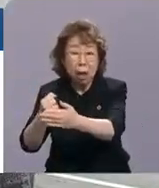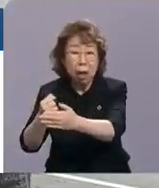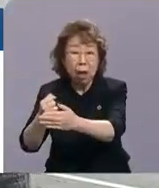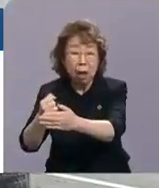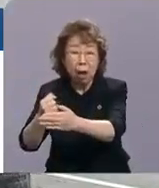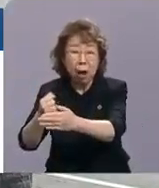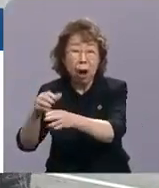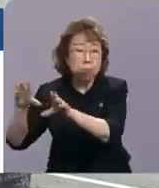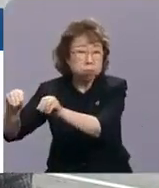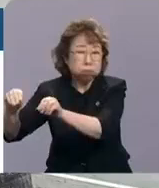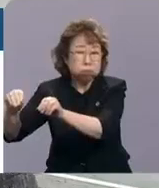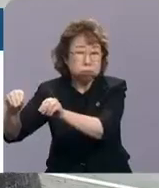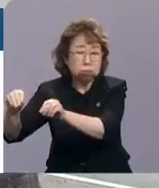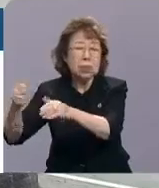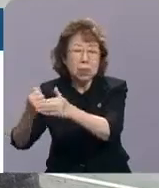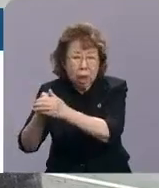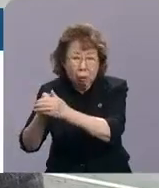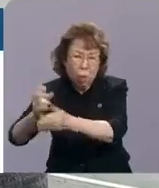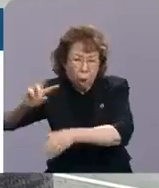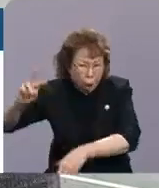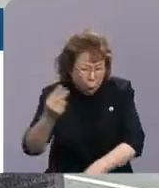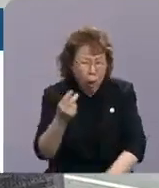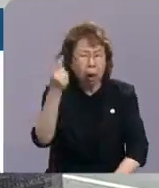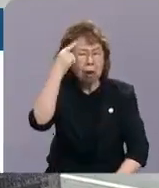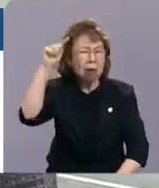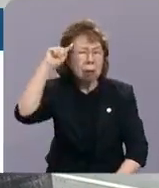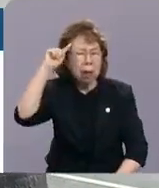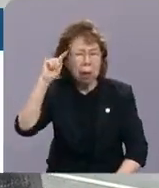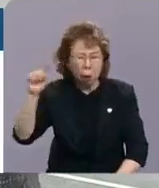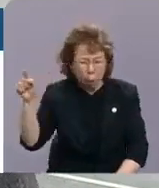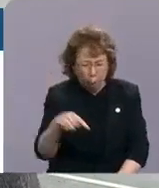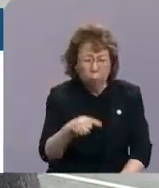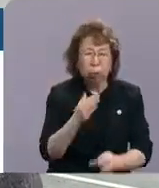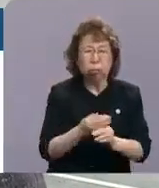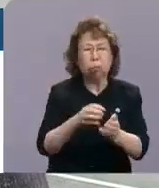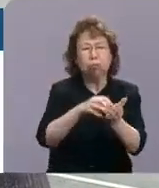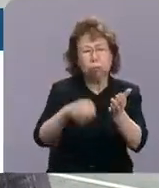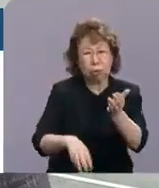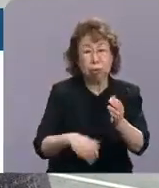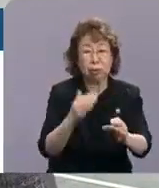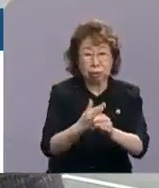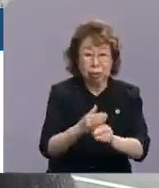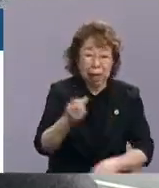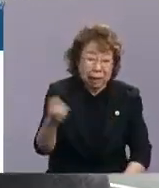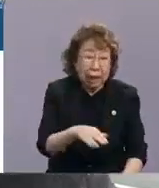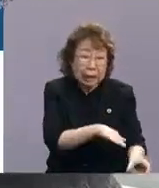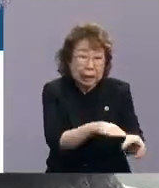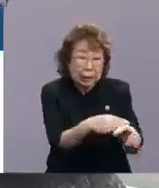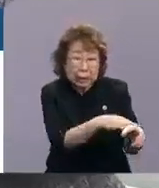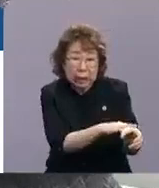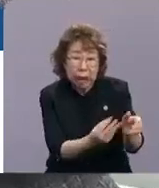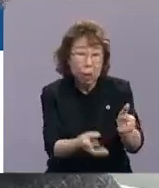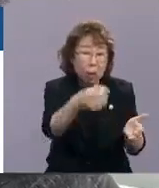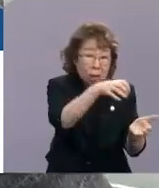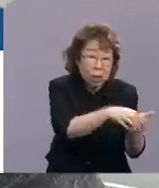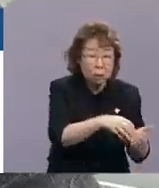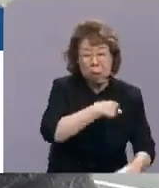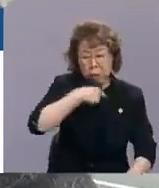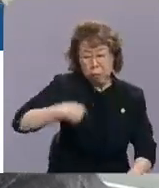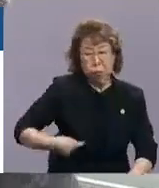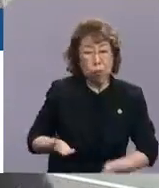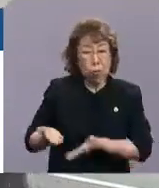때문에 입항이 불어대자 한국에서 이 물건을 하역해서 컨테이너를 이용해서